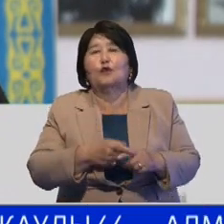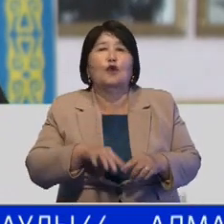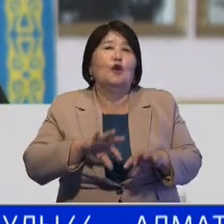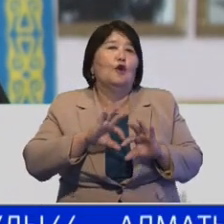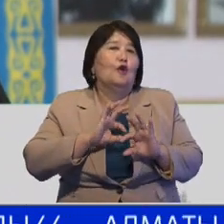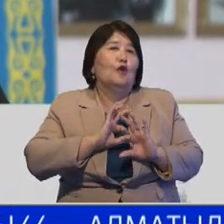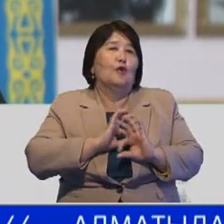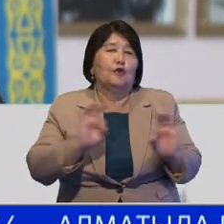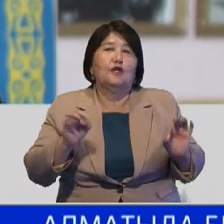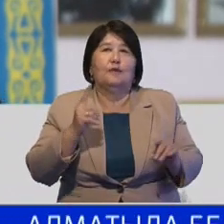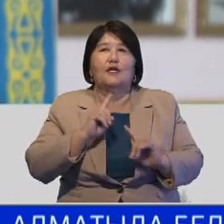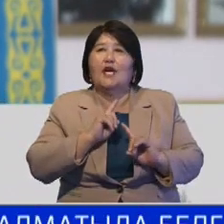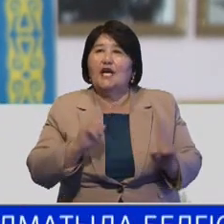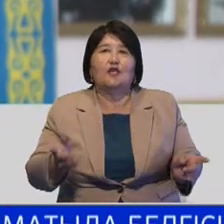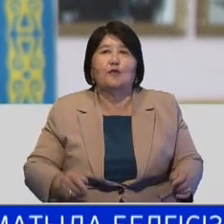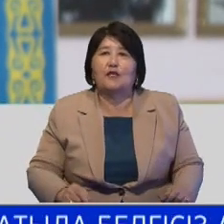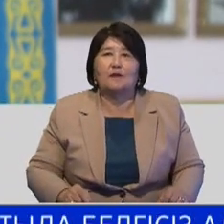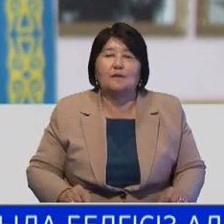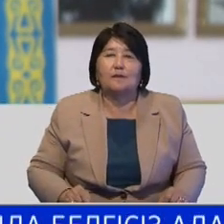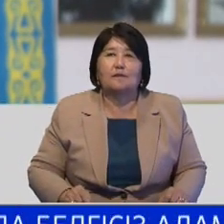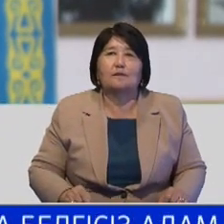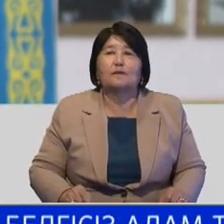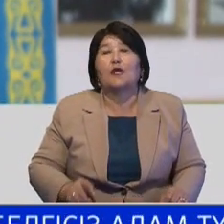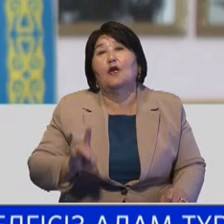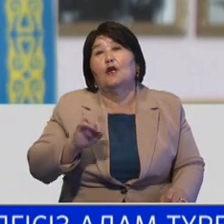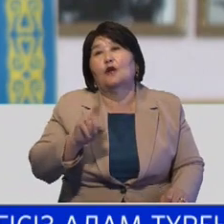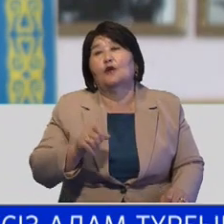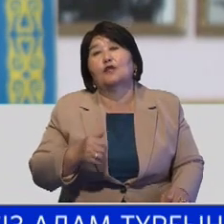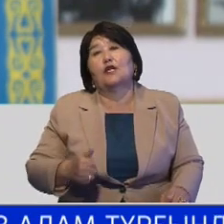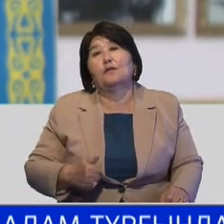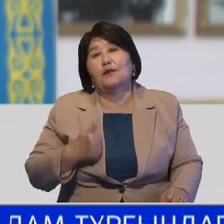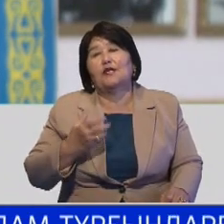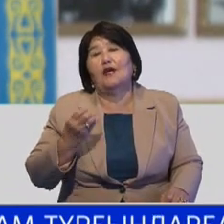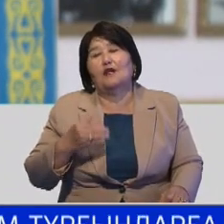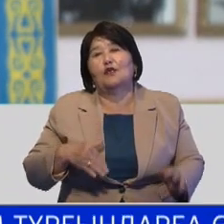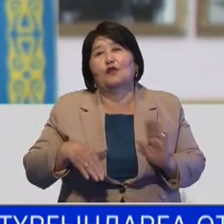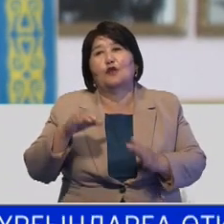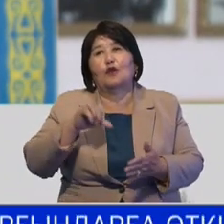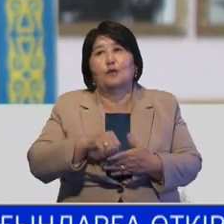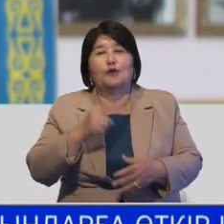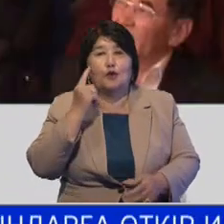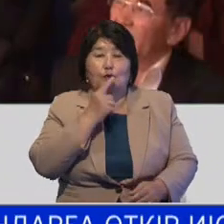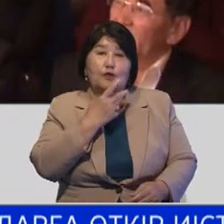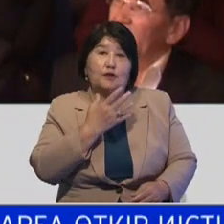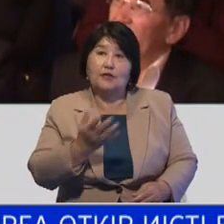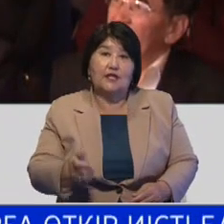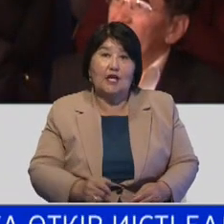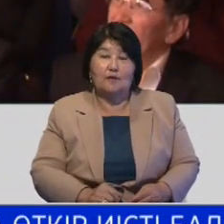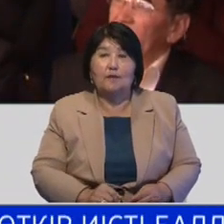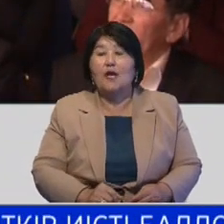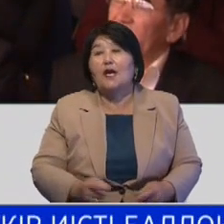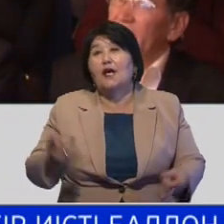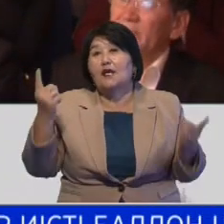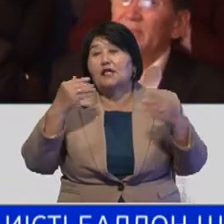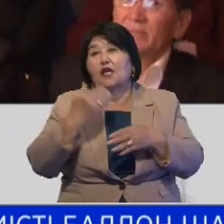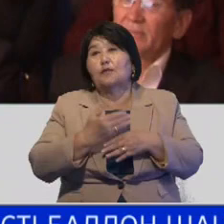өте бір ғанибет. Сондықтан да мен Розаның беделі әлде де жоғары болып тұрғанына көзім жетті.